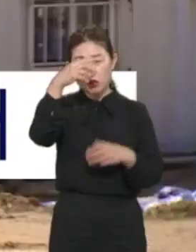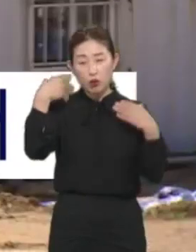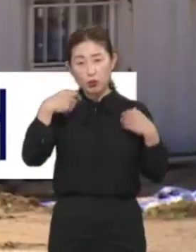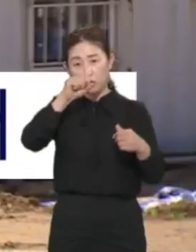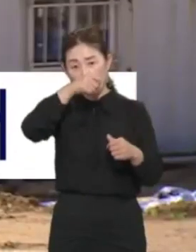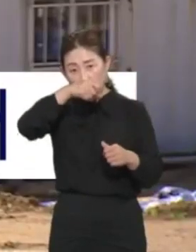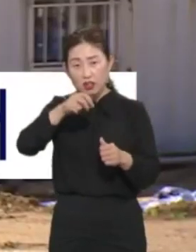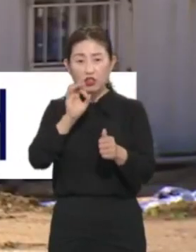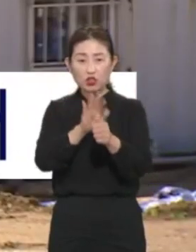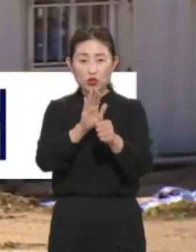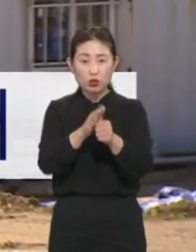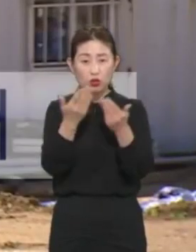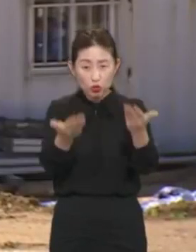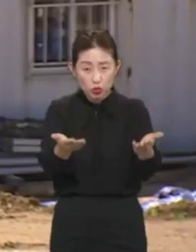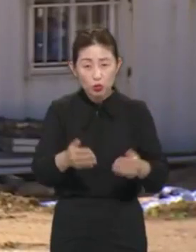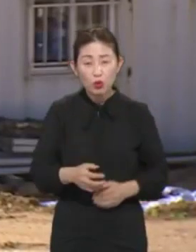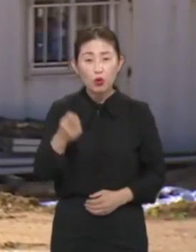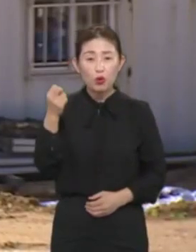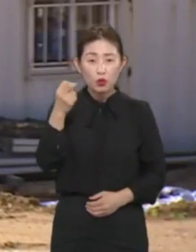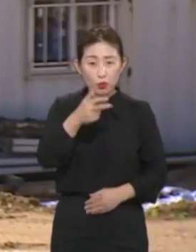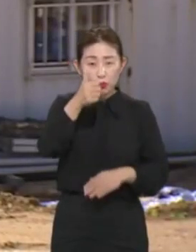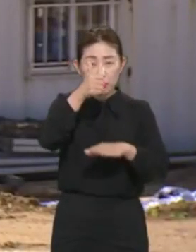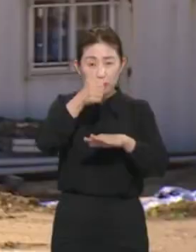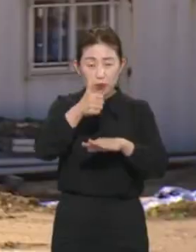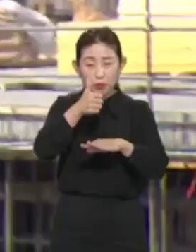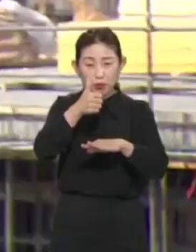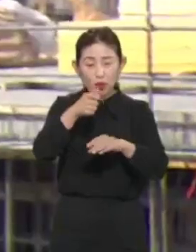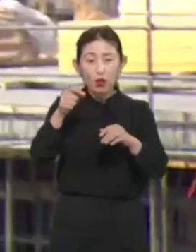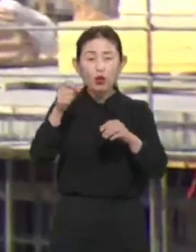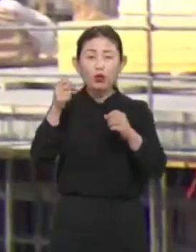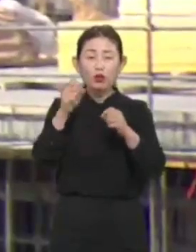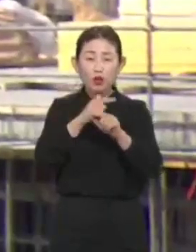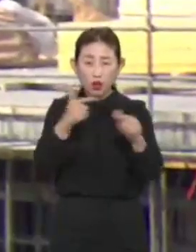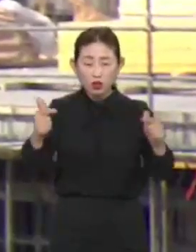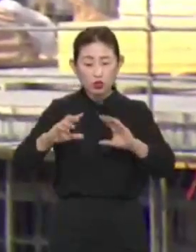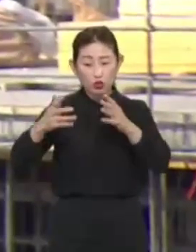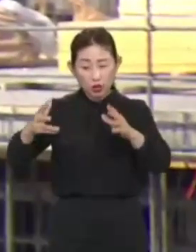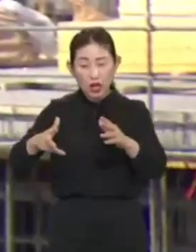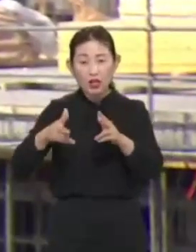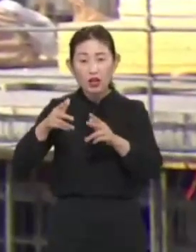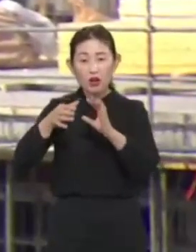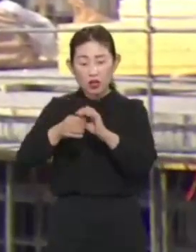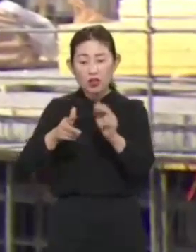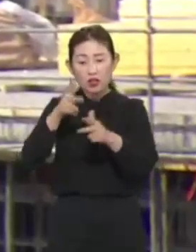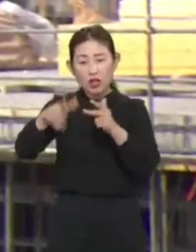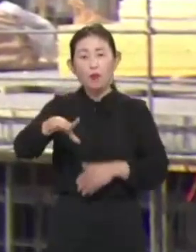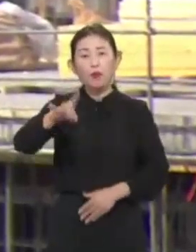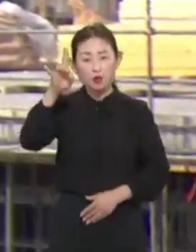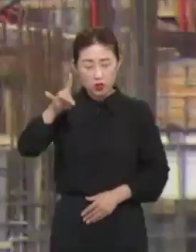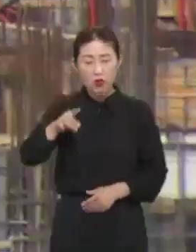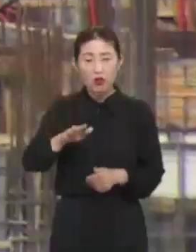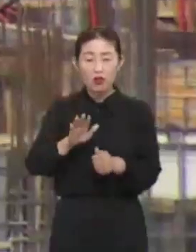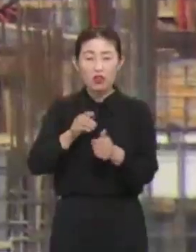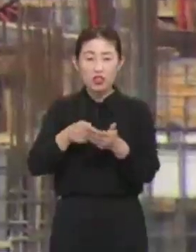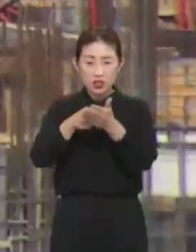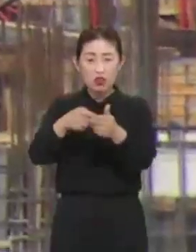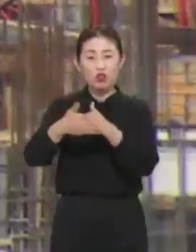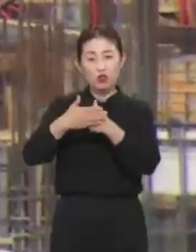등이 제공되며 입지규제 최소 구역 등 규제 특례뿐 아니라 국가재정사업도 우선해서 지원받을 수